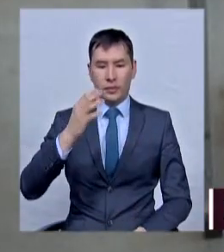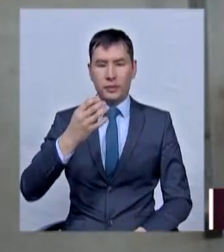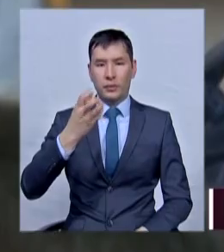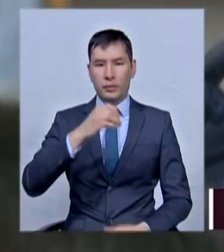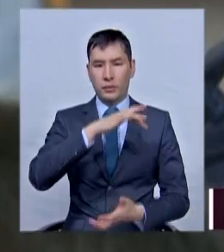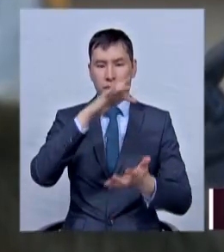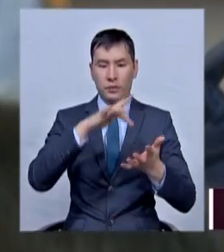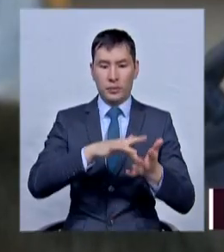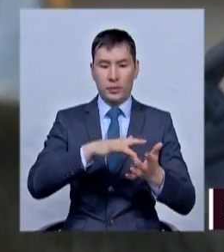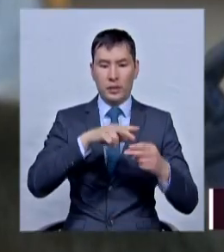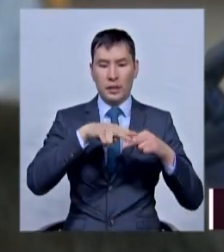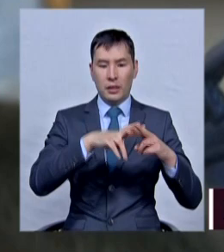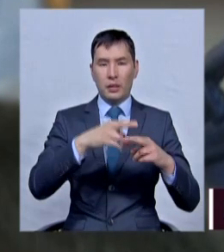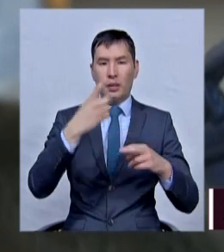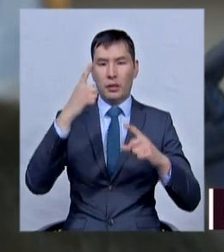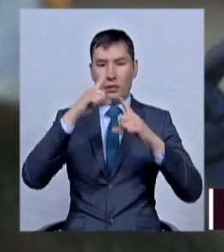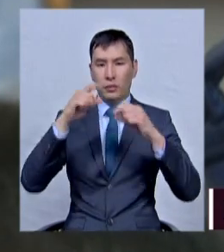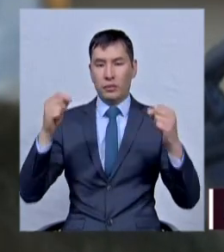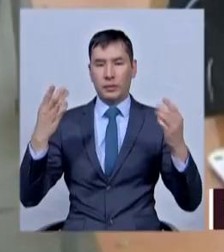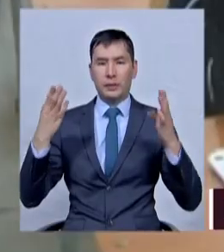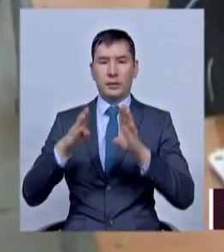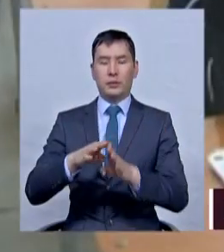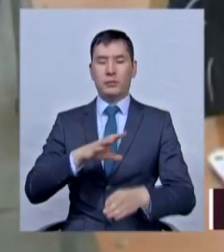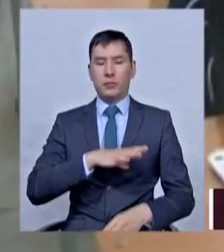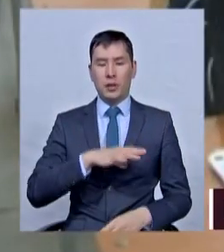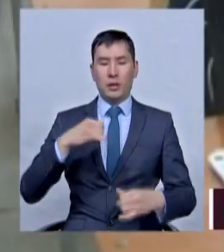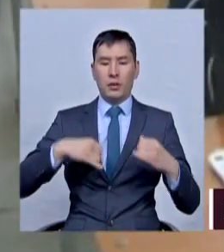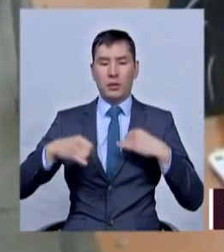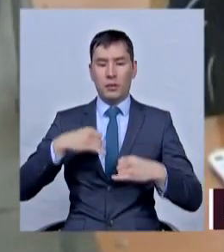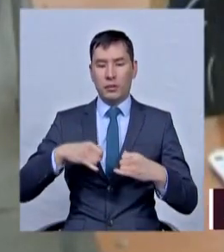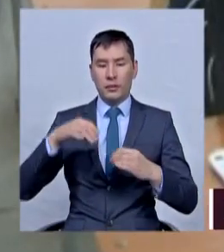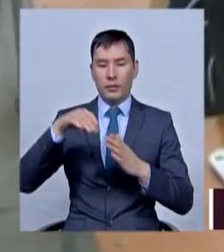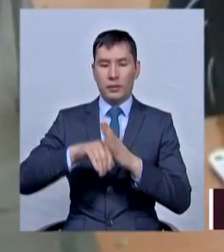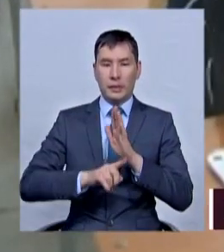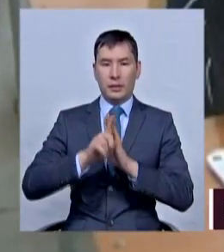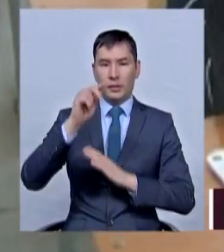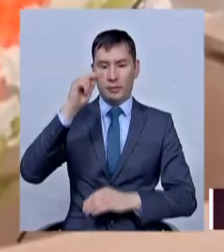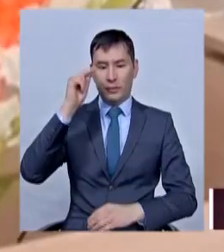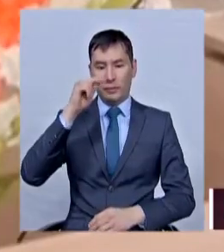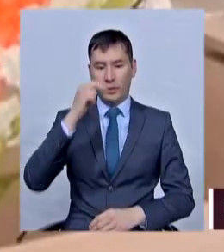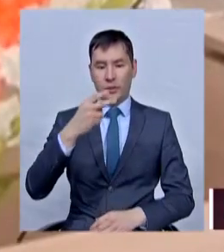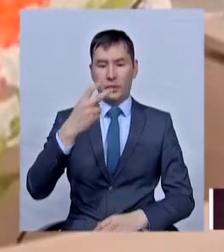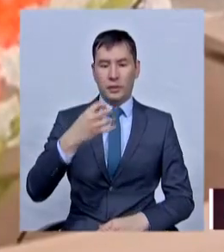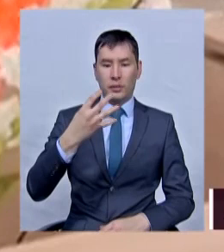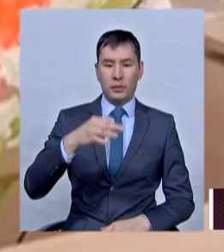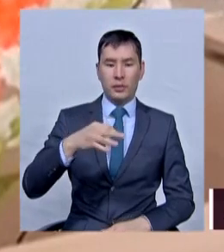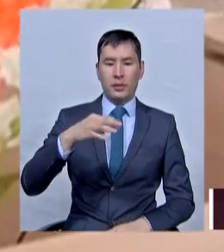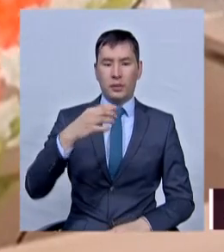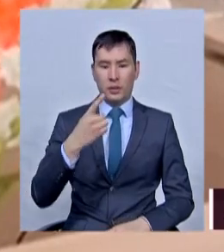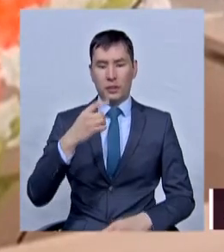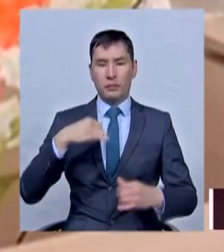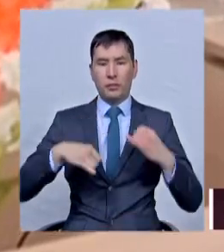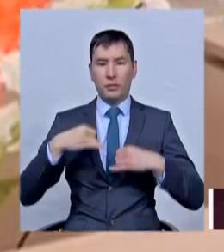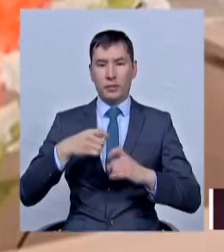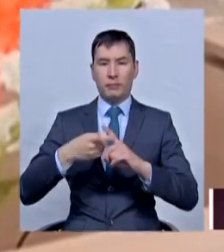мектеп карантинге жабылғанын айтты. Ал ұстаздар арасында биыл елімізде оқу жылы басталғалы 241 мұғалім коронавирус